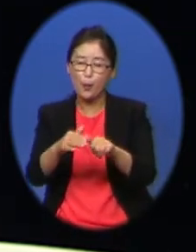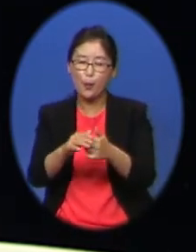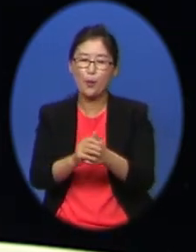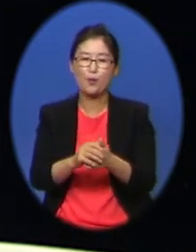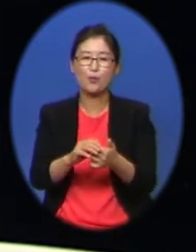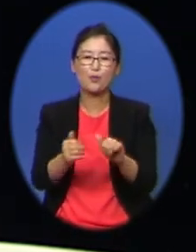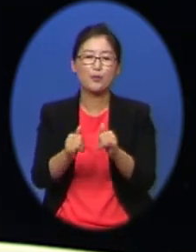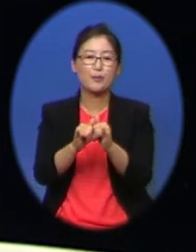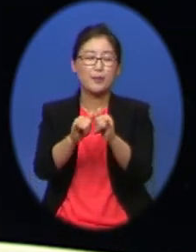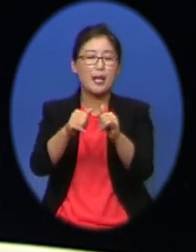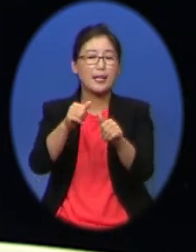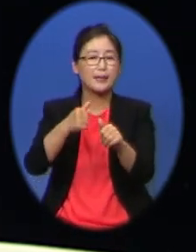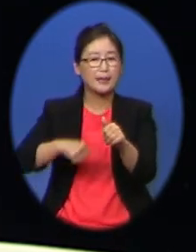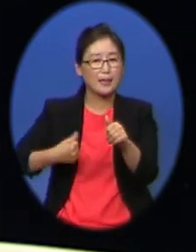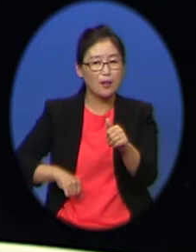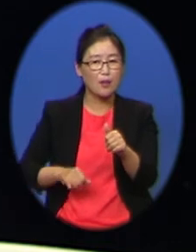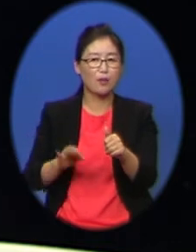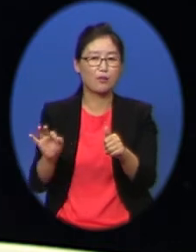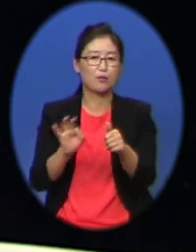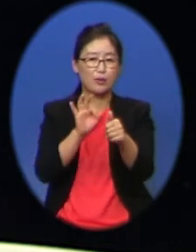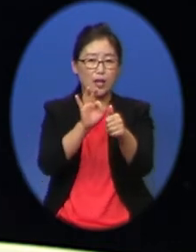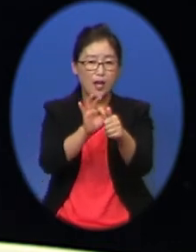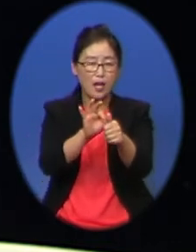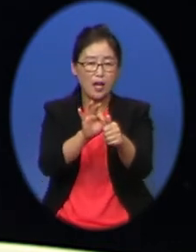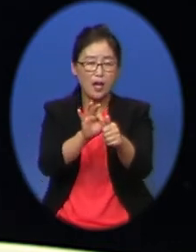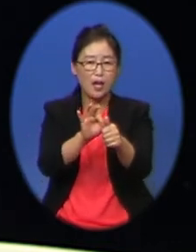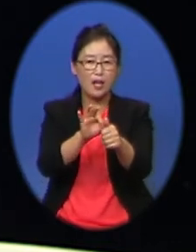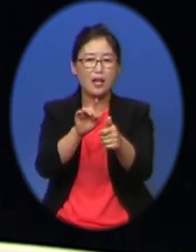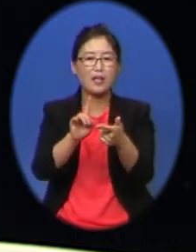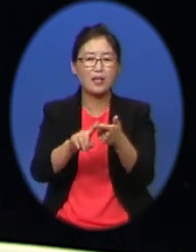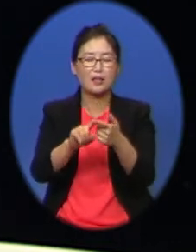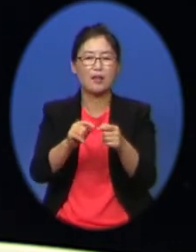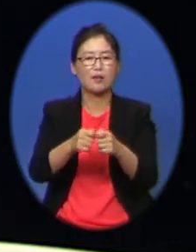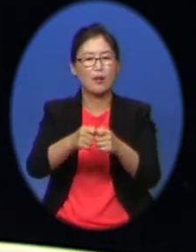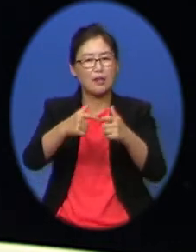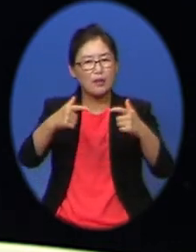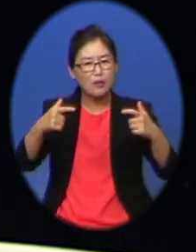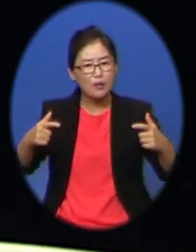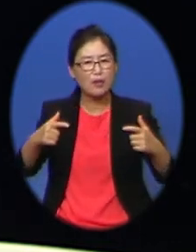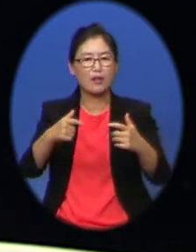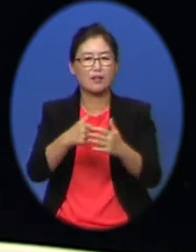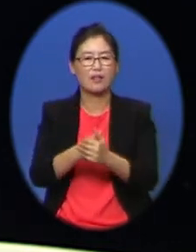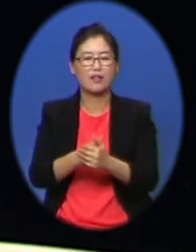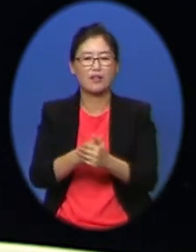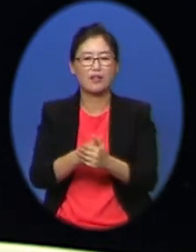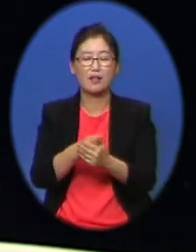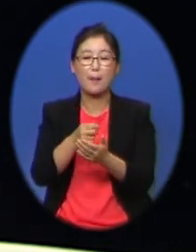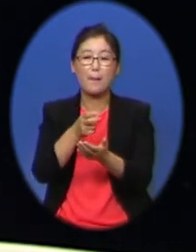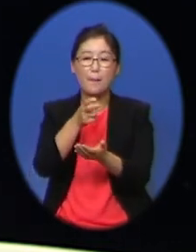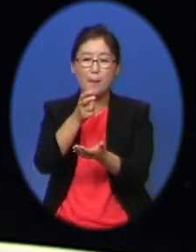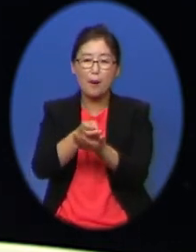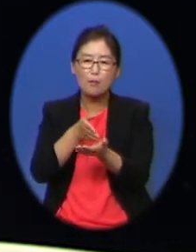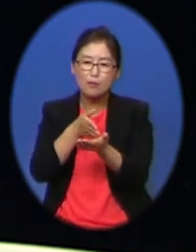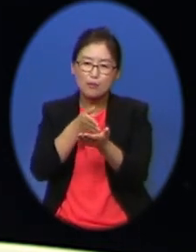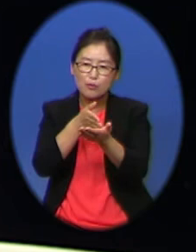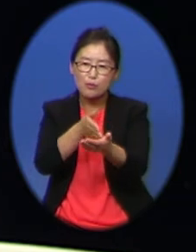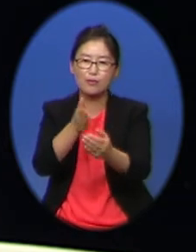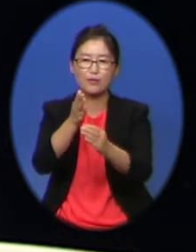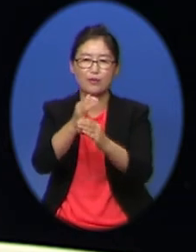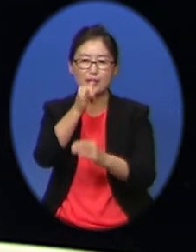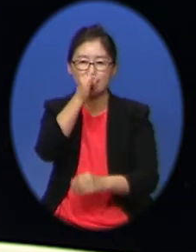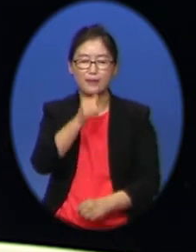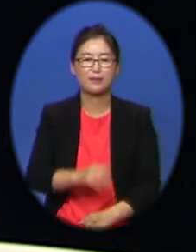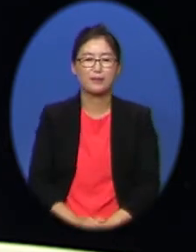유자녀 전체에 지급하도록 확대하자는 국가유공자법 개정안이 국회에 계류 중입니다. 그런데